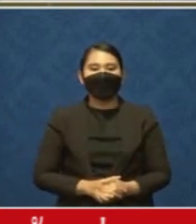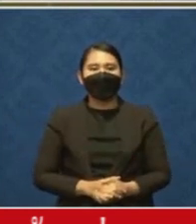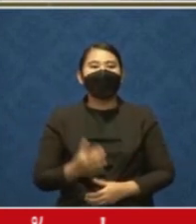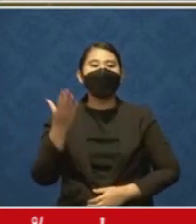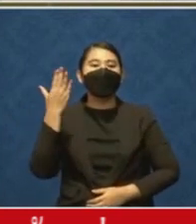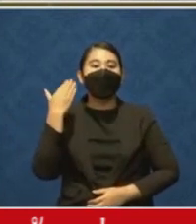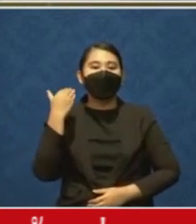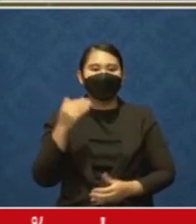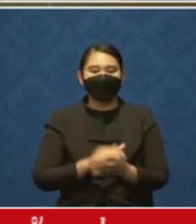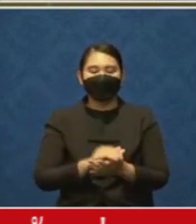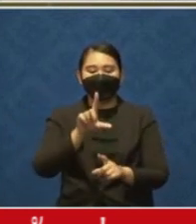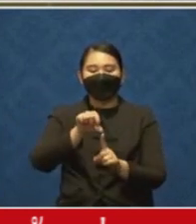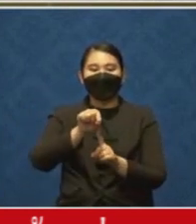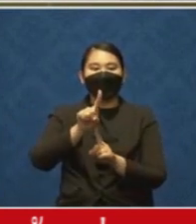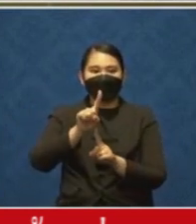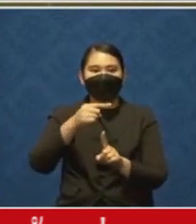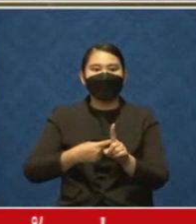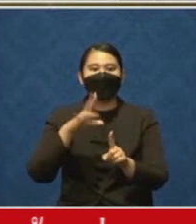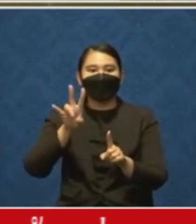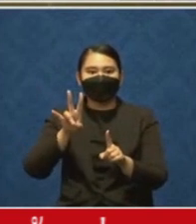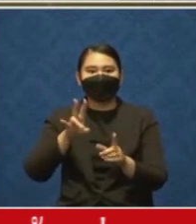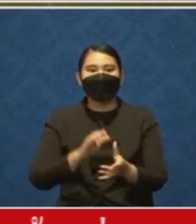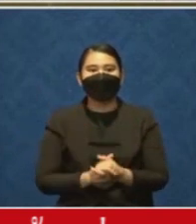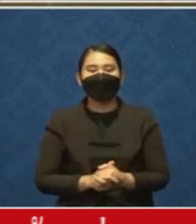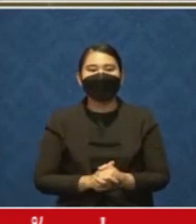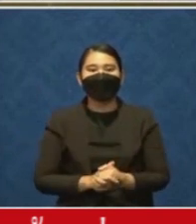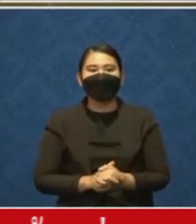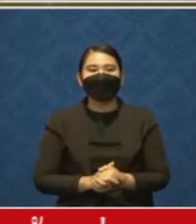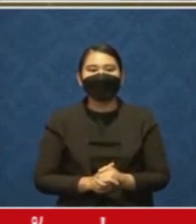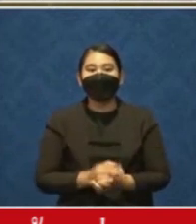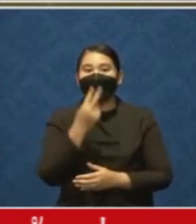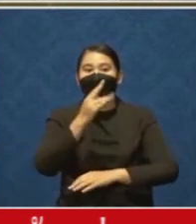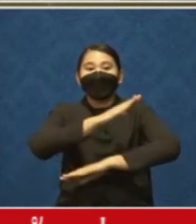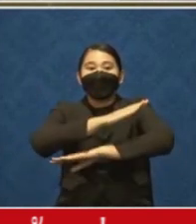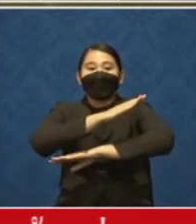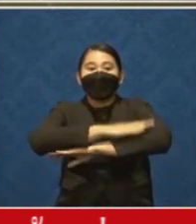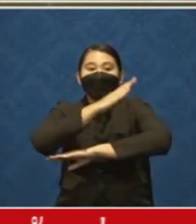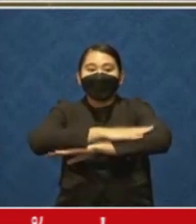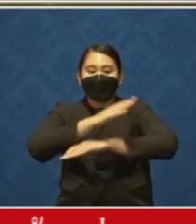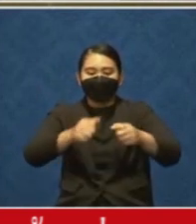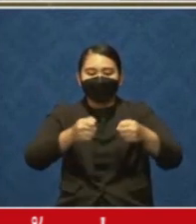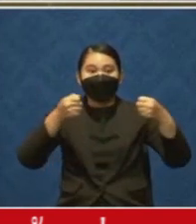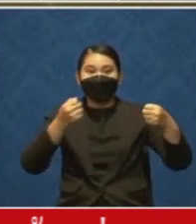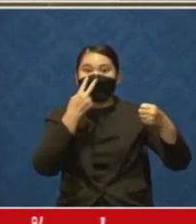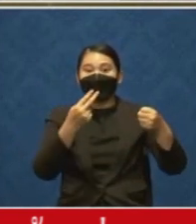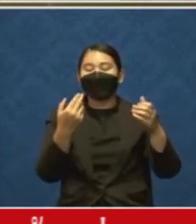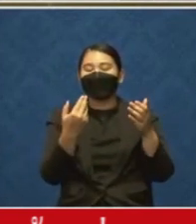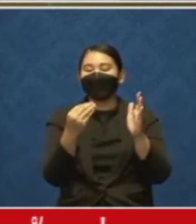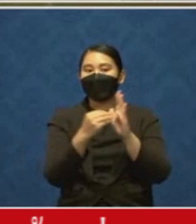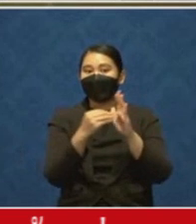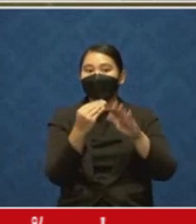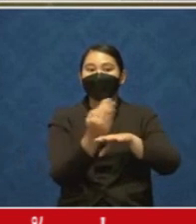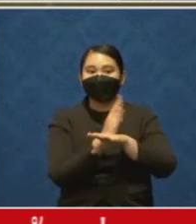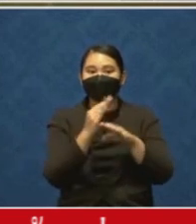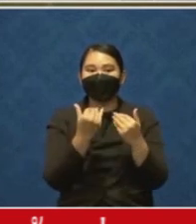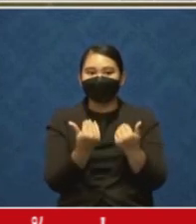เมื่อวานนี้ครับวันที่21กรกฎาคมเนี่ยที่มาก็คือมาจากหนังสือพิมพ์กรุงเทพธุรกิจครับบอกเงินบาทช่วงเช้า